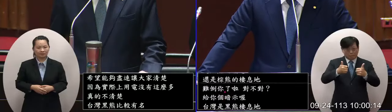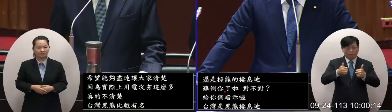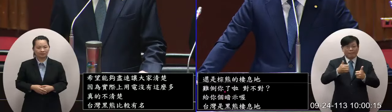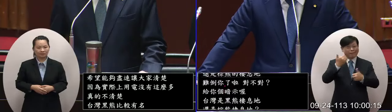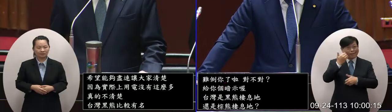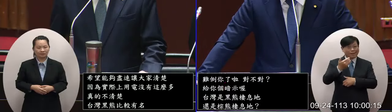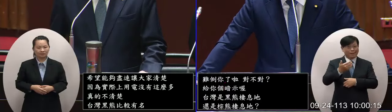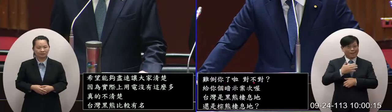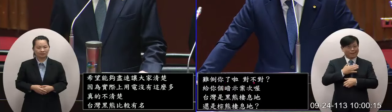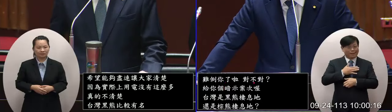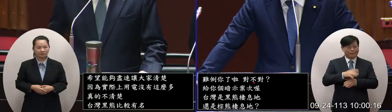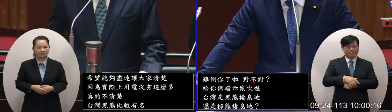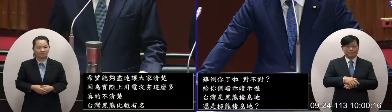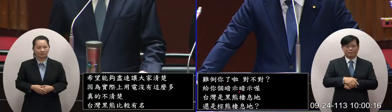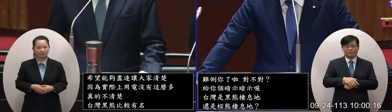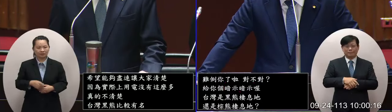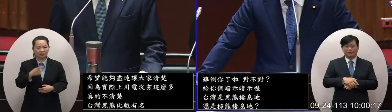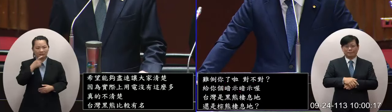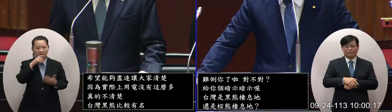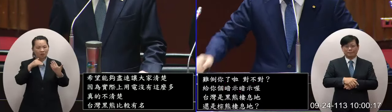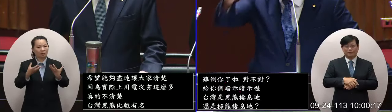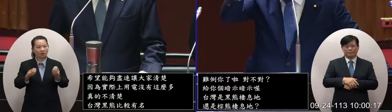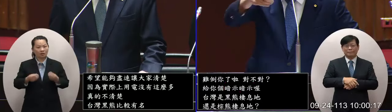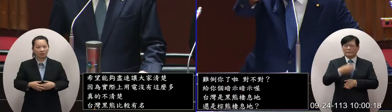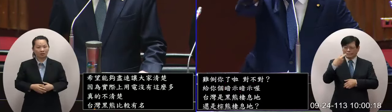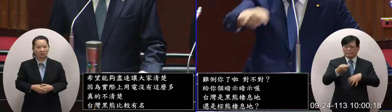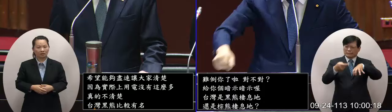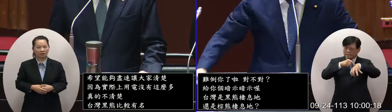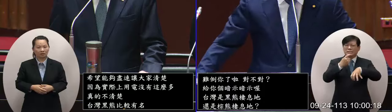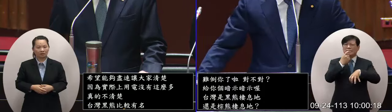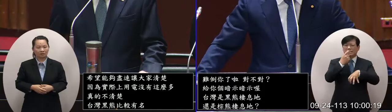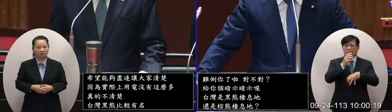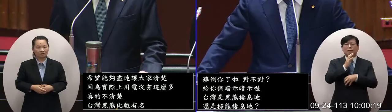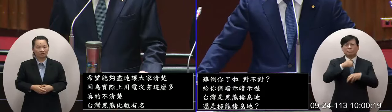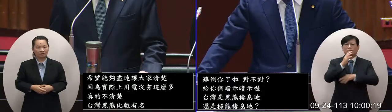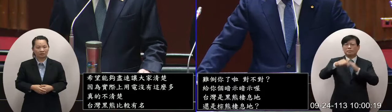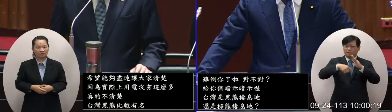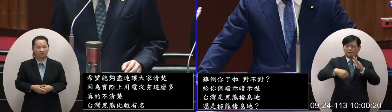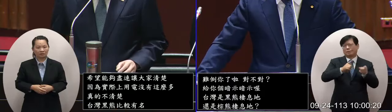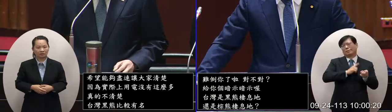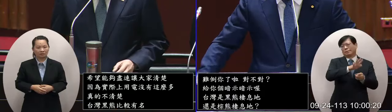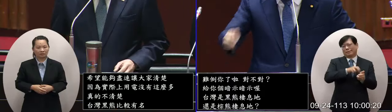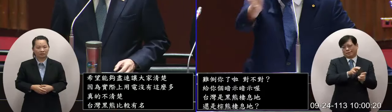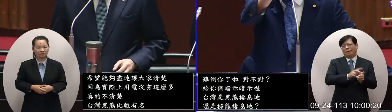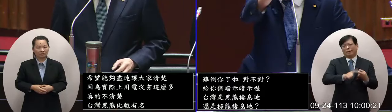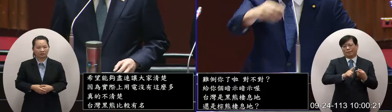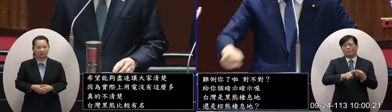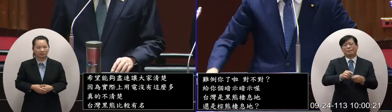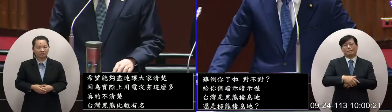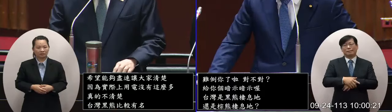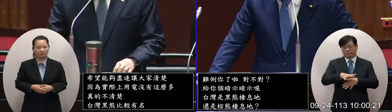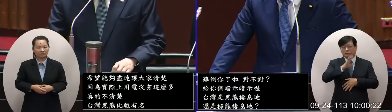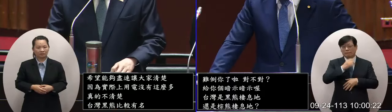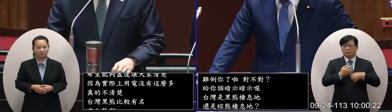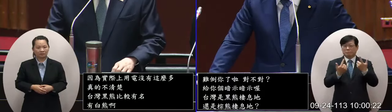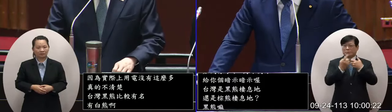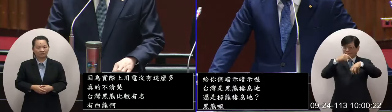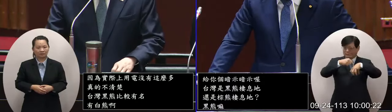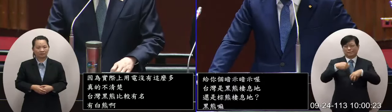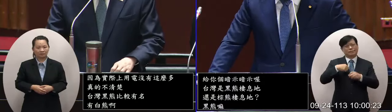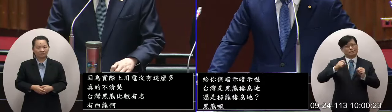谁？是谁的栖息地？ 有白熊啊。 再更贵北极熊，就你们行政院官邸养的，我知道啦。那个我现在是那是到北极去了啦，